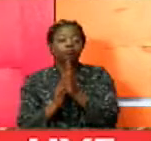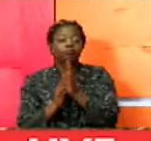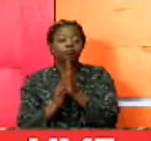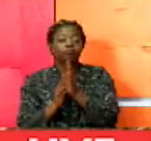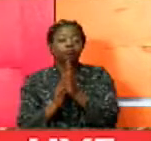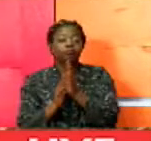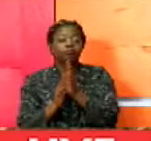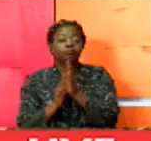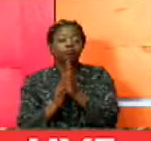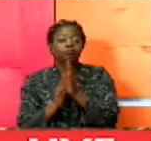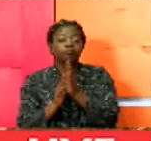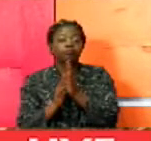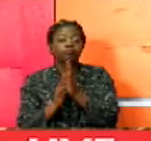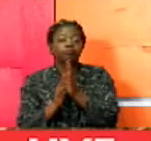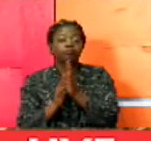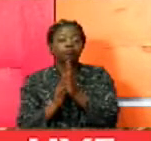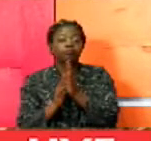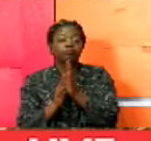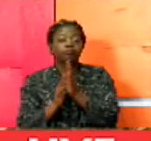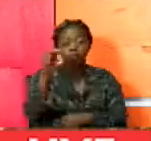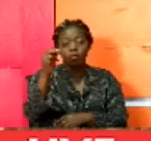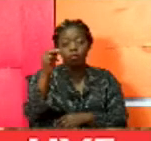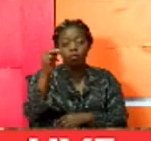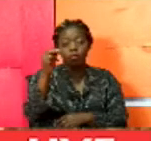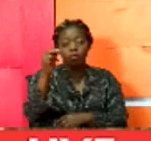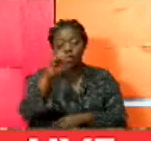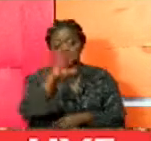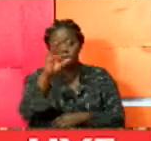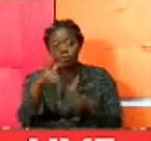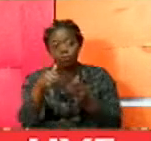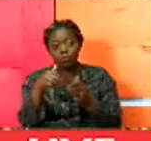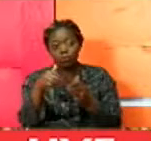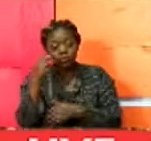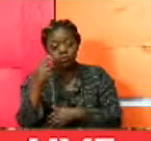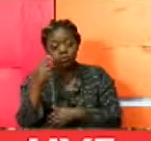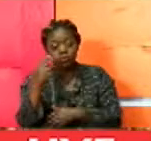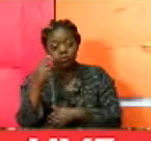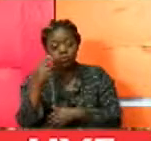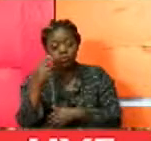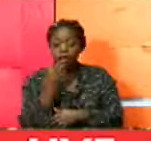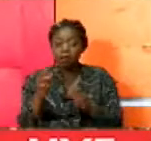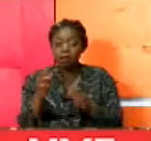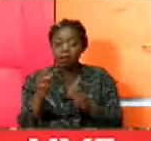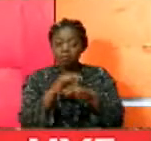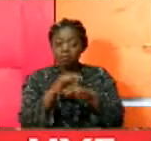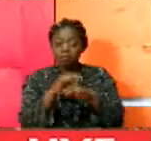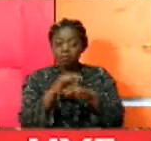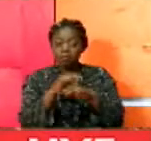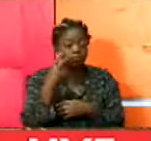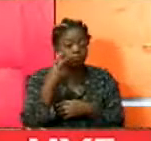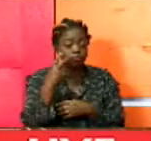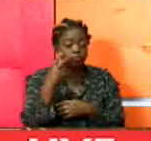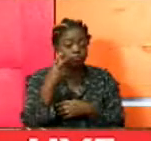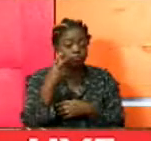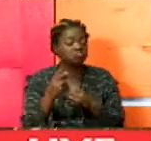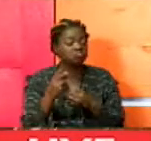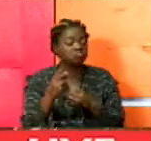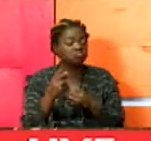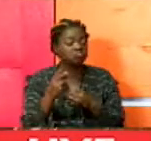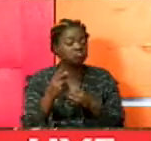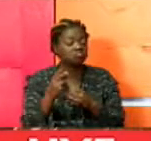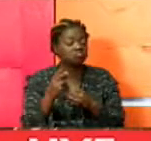okulima organic. Byonna bino bye mulaba ono apo simufuyirangako ddagala lyonna. Era